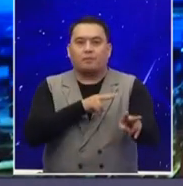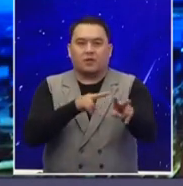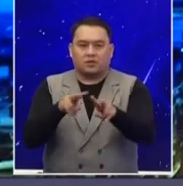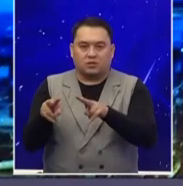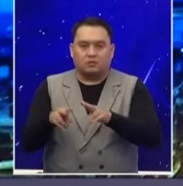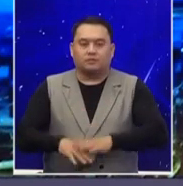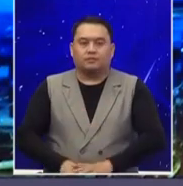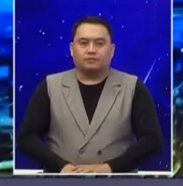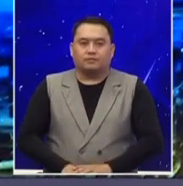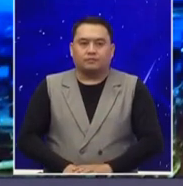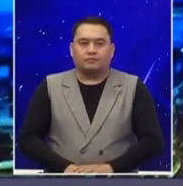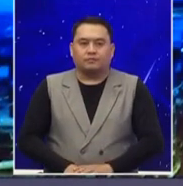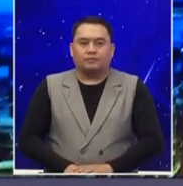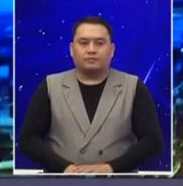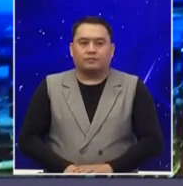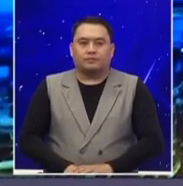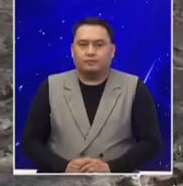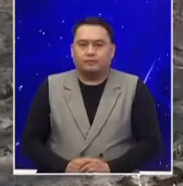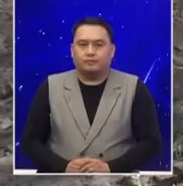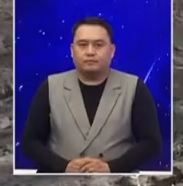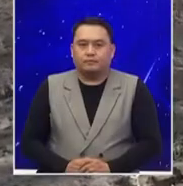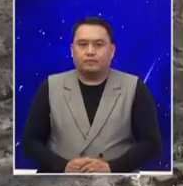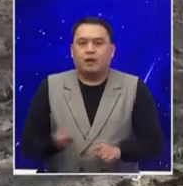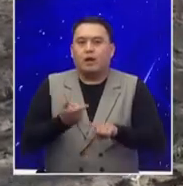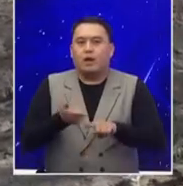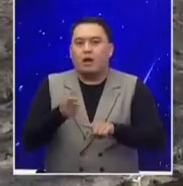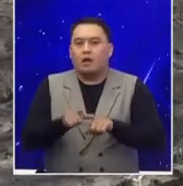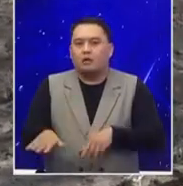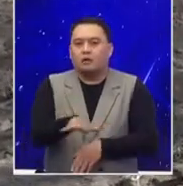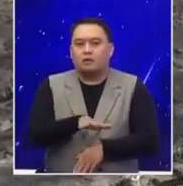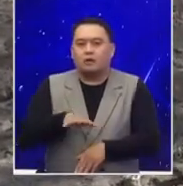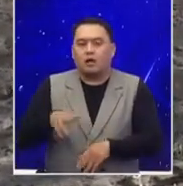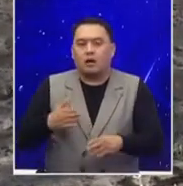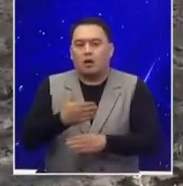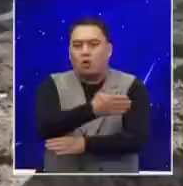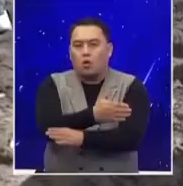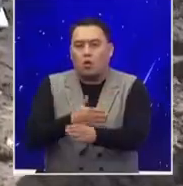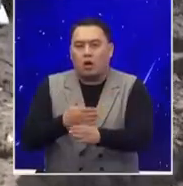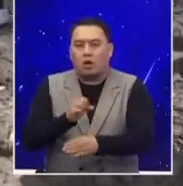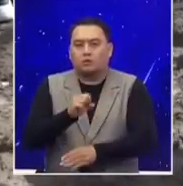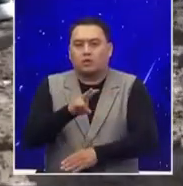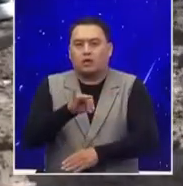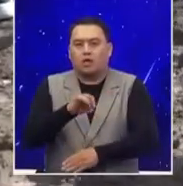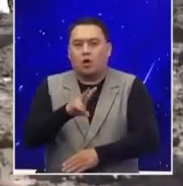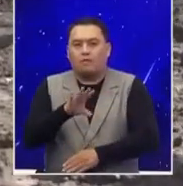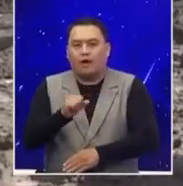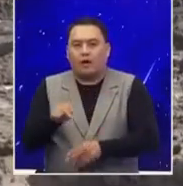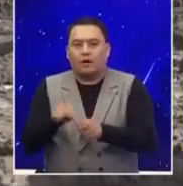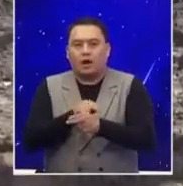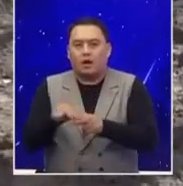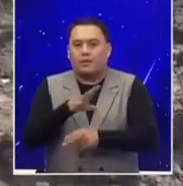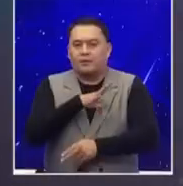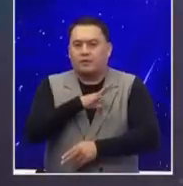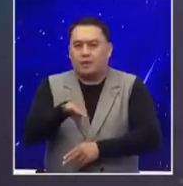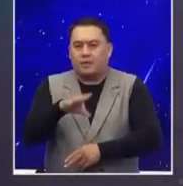лично проинспектировал объект. Эти дворы в квадрате улиц Кабамбай-Батыра, Гагарина, Асанова, Назарбаева не ремонтировались